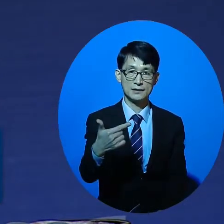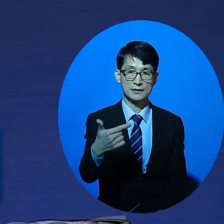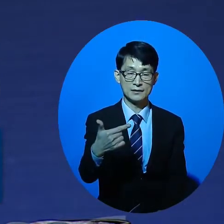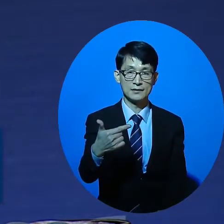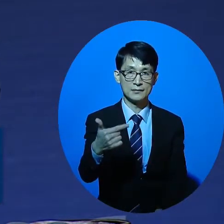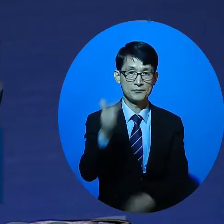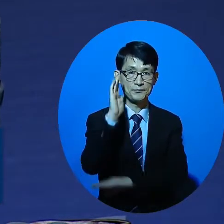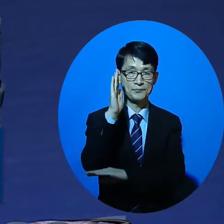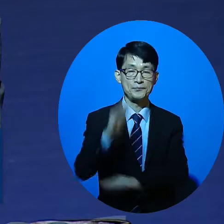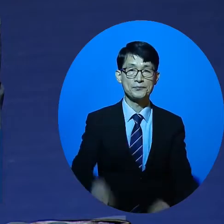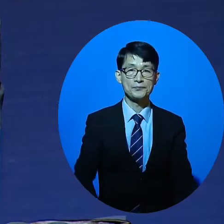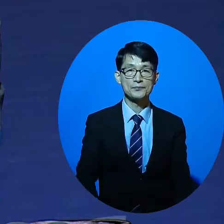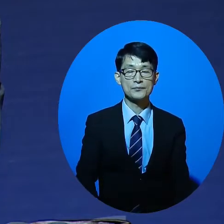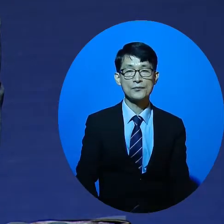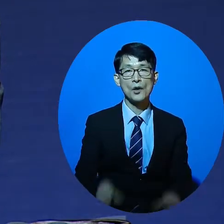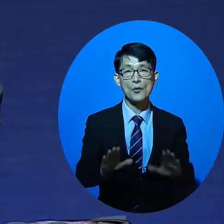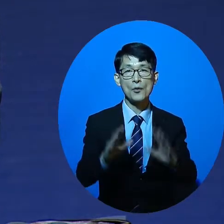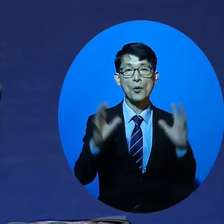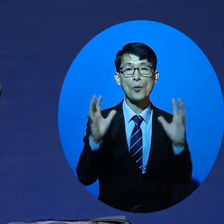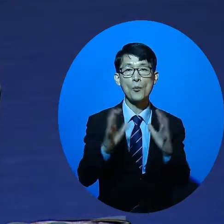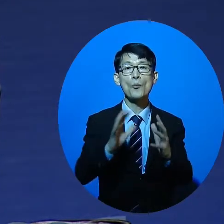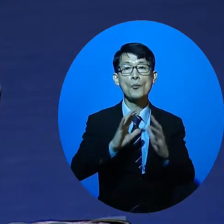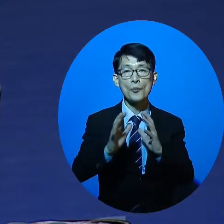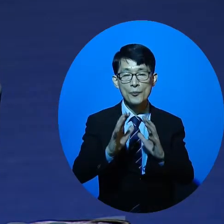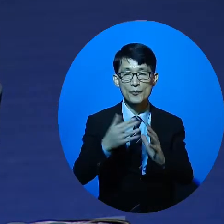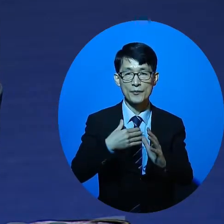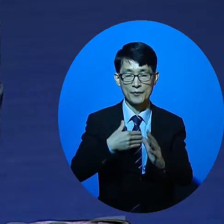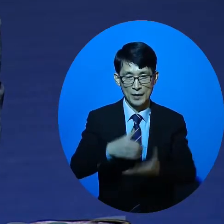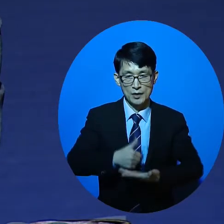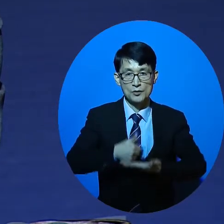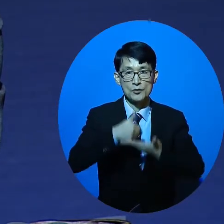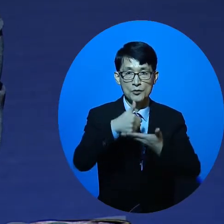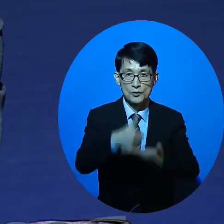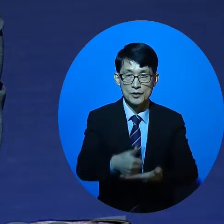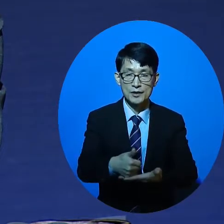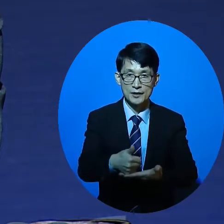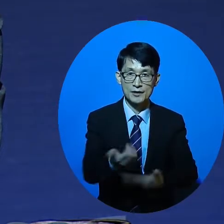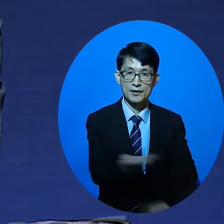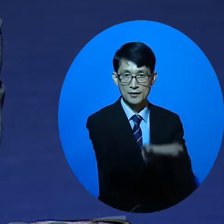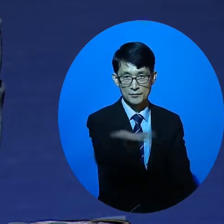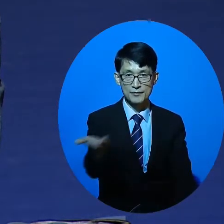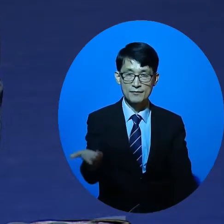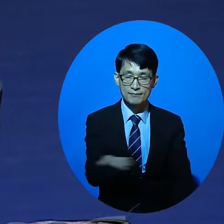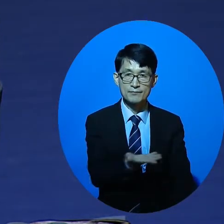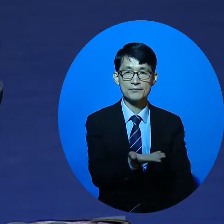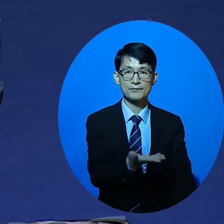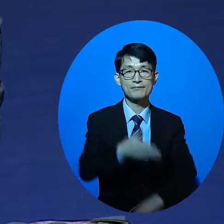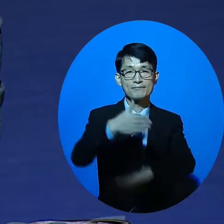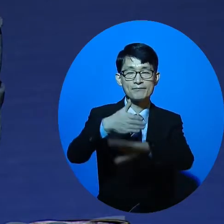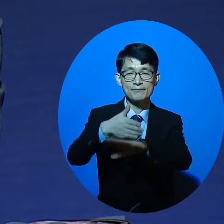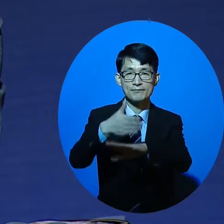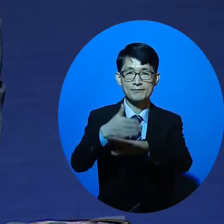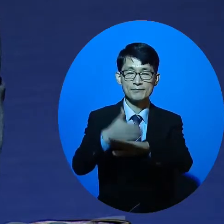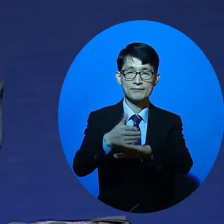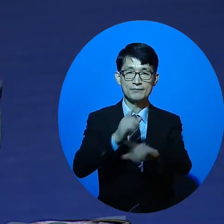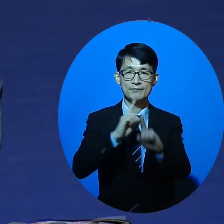이 포럼에 패널로 초청해 주신 관계자 여러분들께